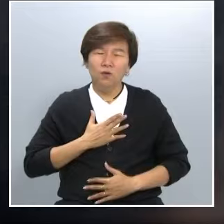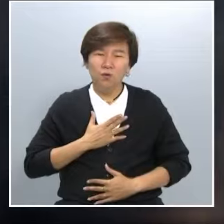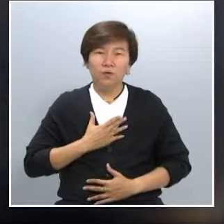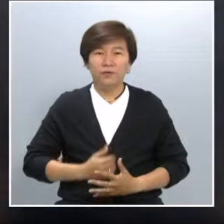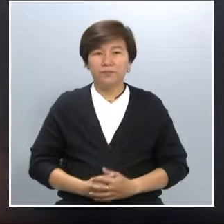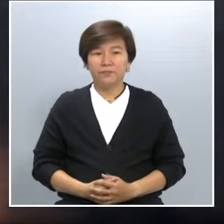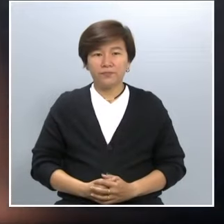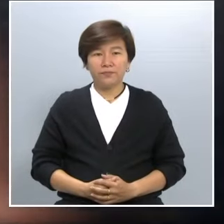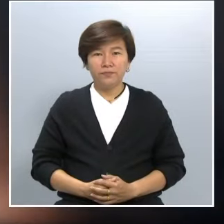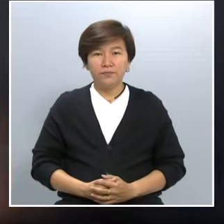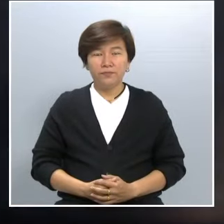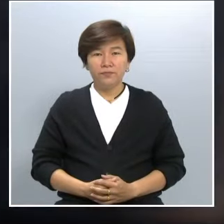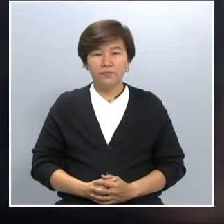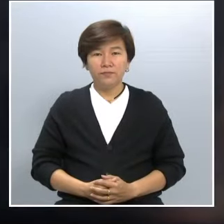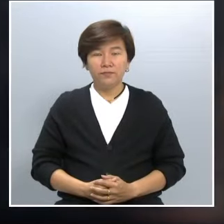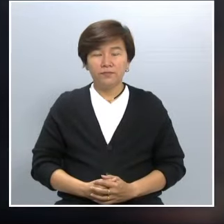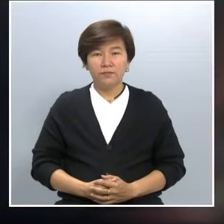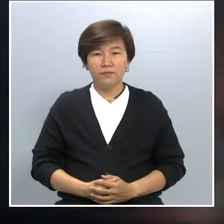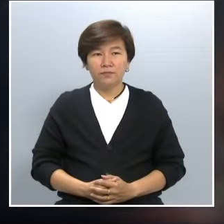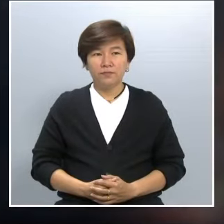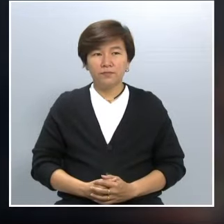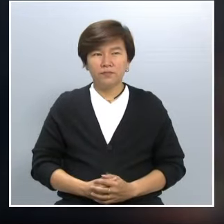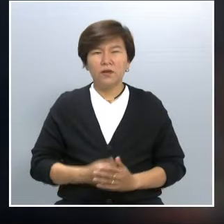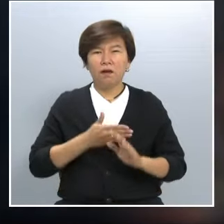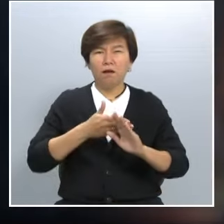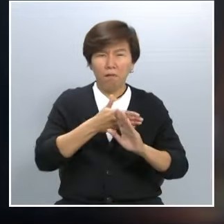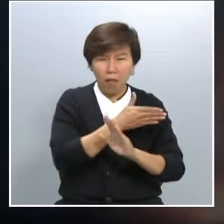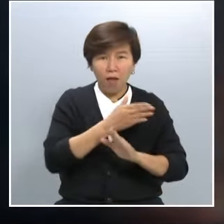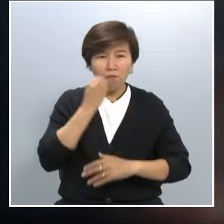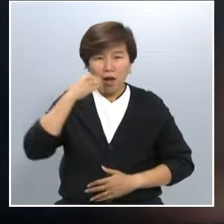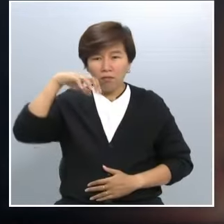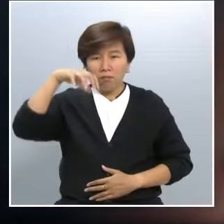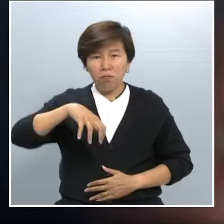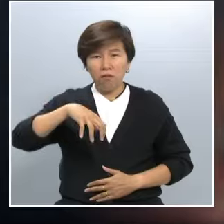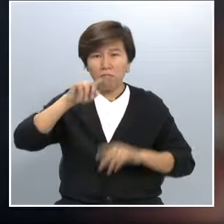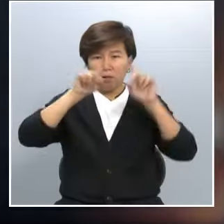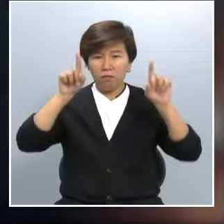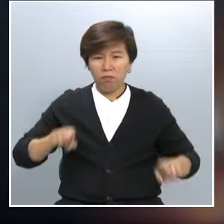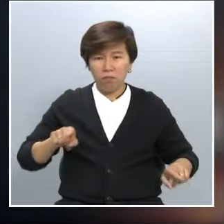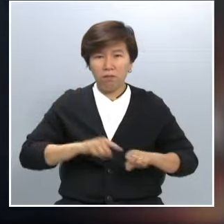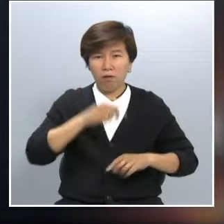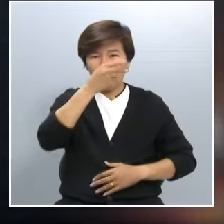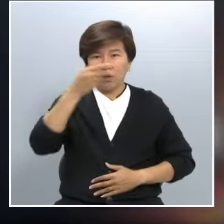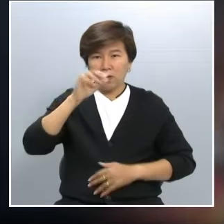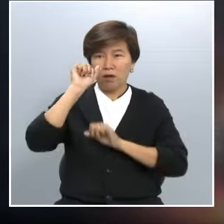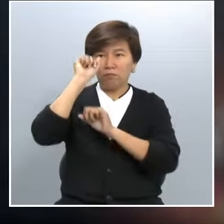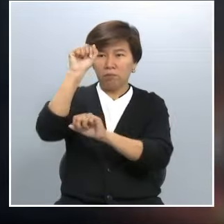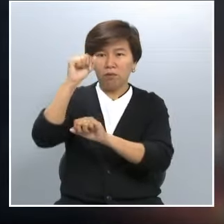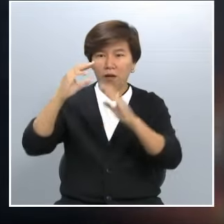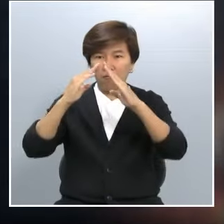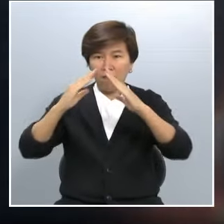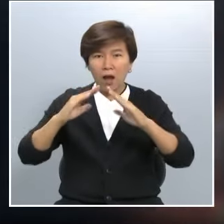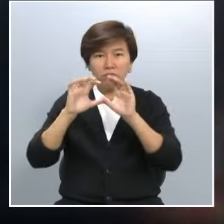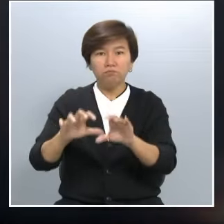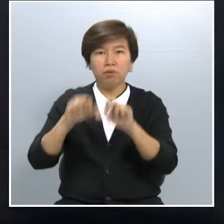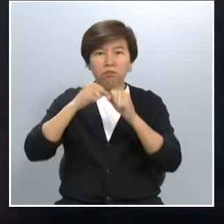ก่อนหน้านี้ค่ะก็มีหมายมาติดที่หน้าบ้านว่าจะถูกบังคับขายทอดตลาดแล้วก็ระบุว่าเธอเองไปเป็